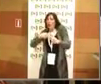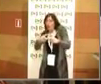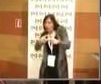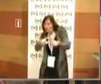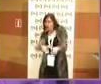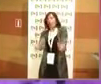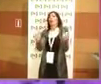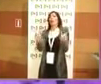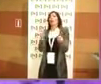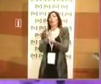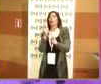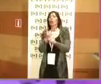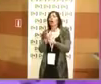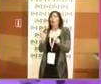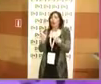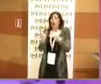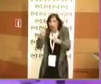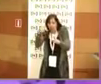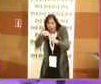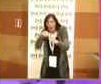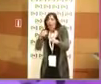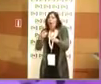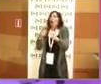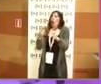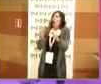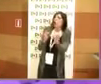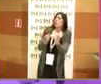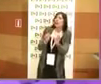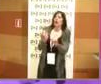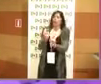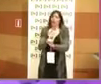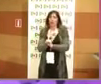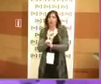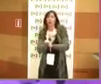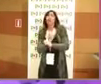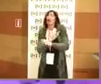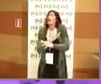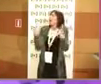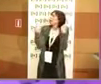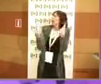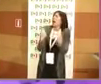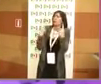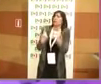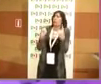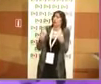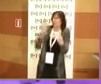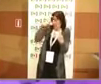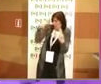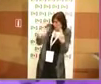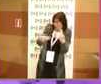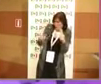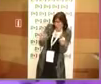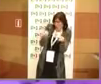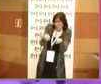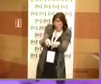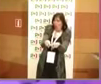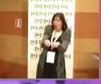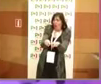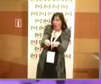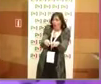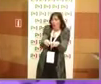fatta da consenso, fiducia, grandi aspettative nei confronti di questo governo e dall'altra